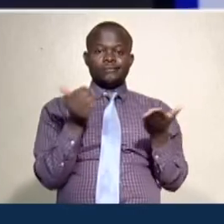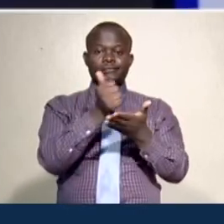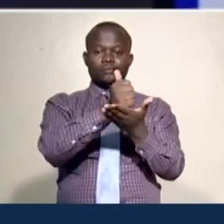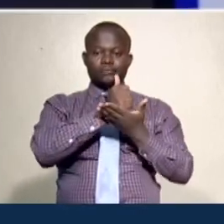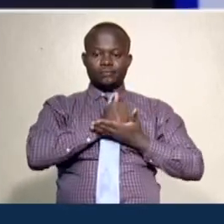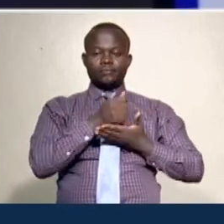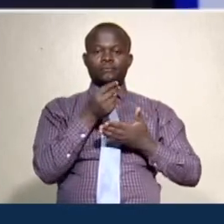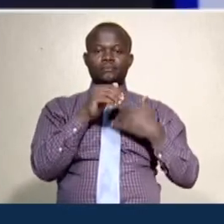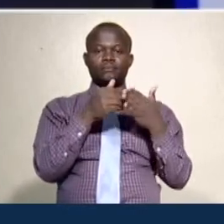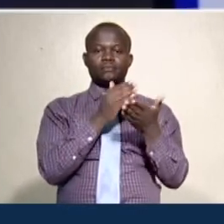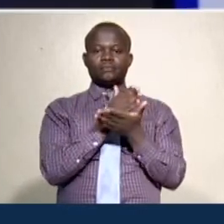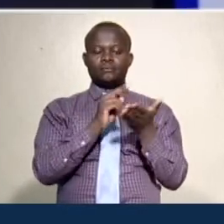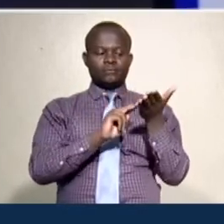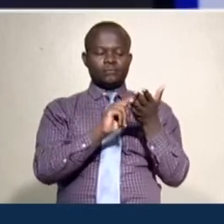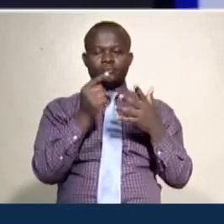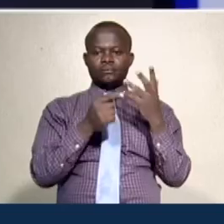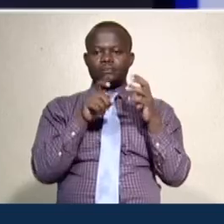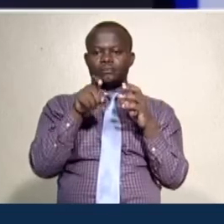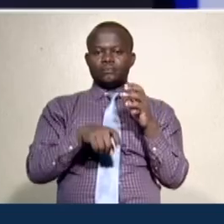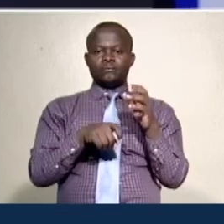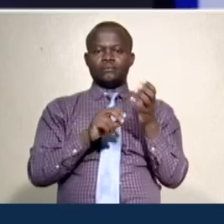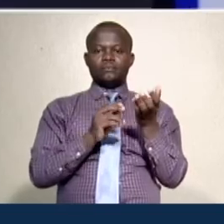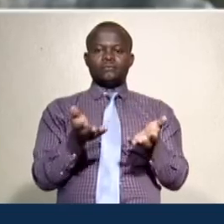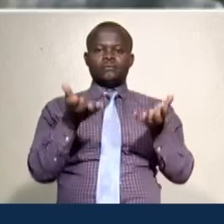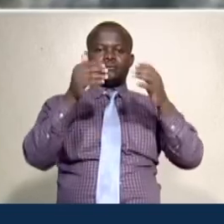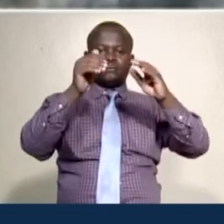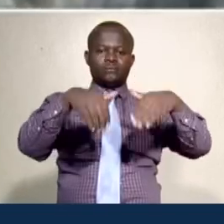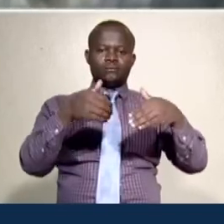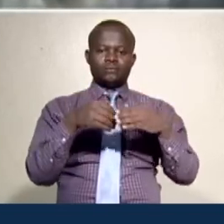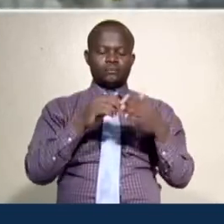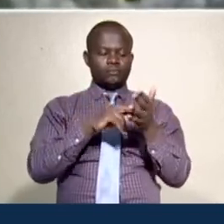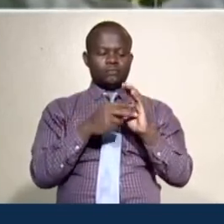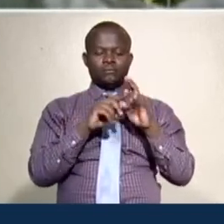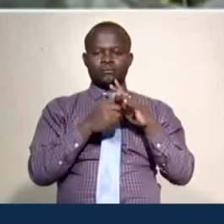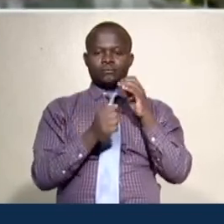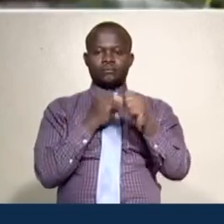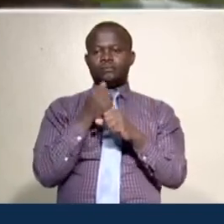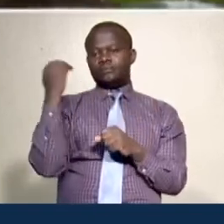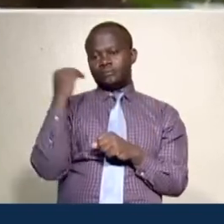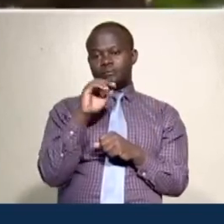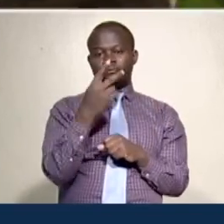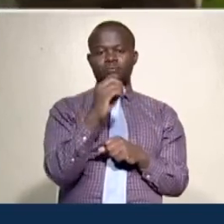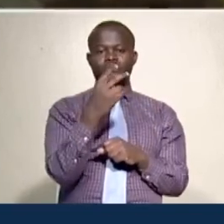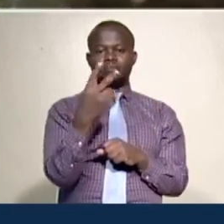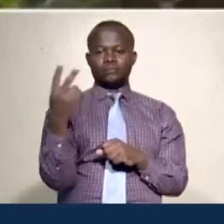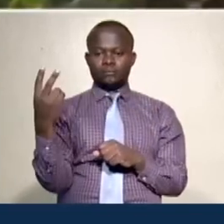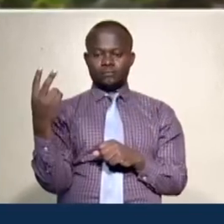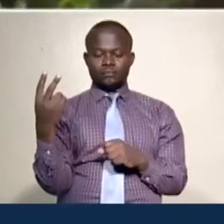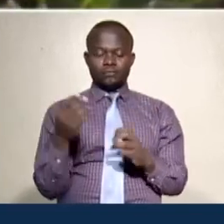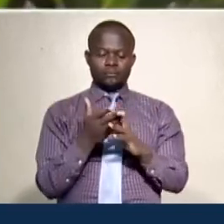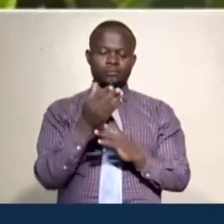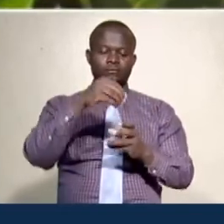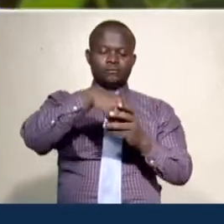badufasha amafaranga kuko agakoreshwa icyo yagenewe kuzamura ubuhinzi Uyu mushinga watangiye umwaka ushize wa 2022